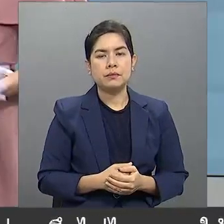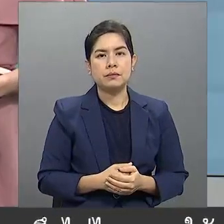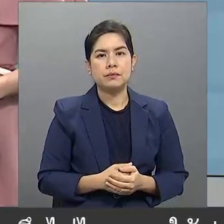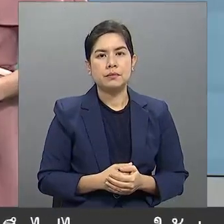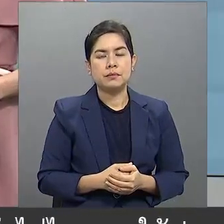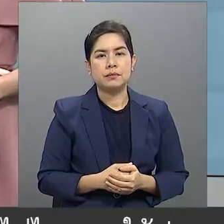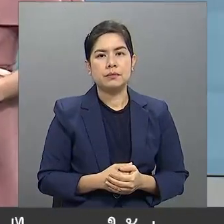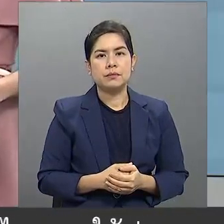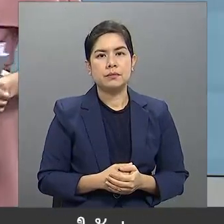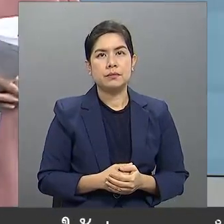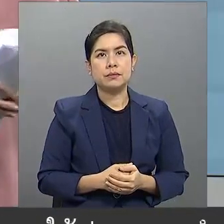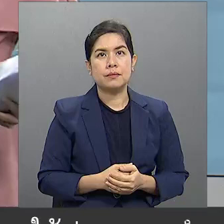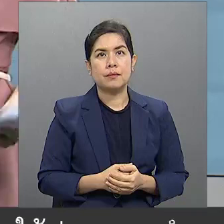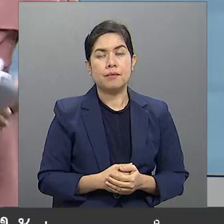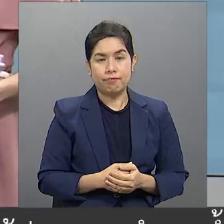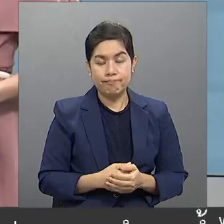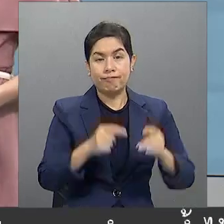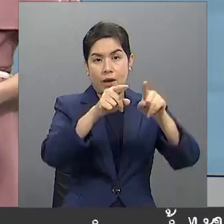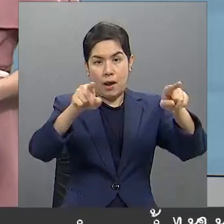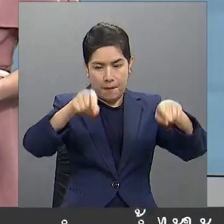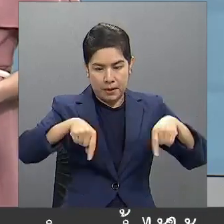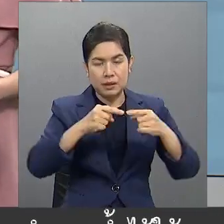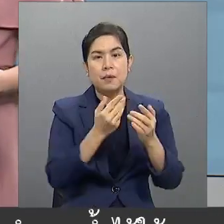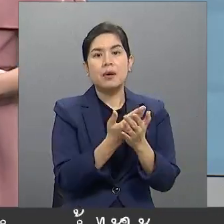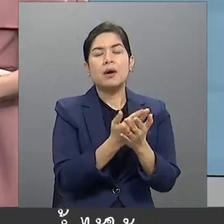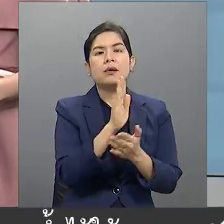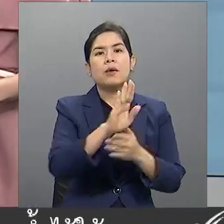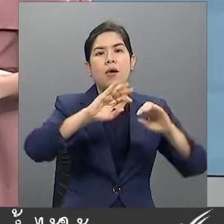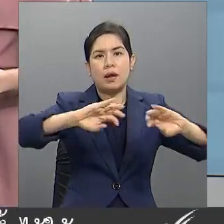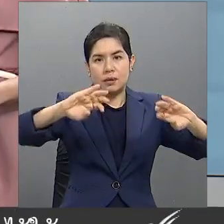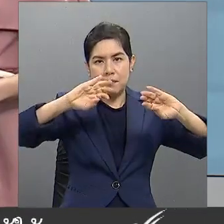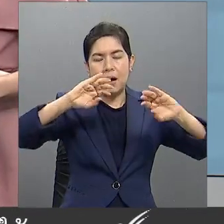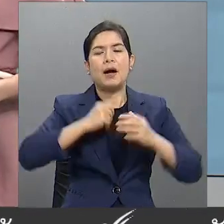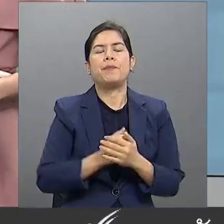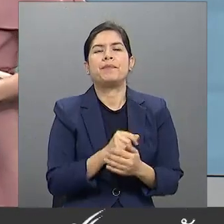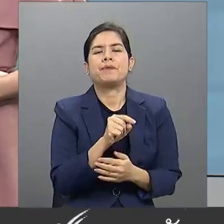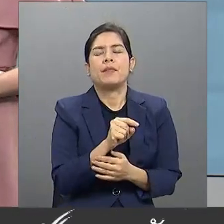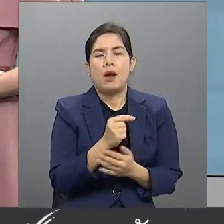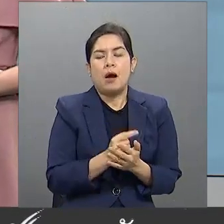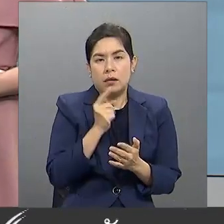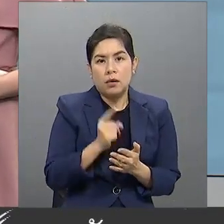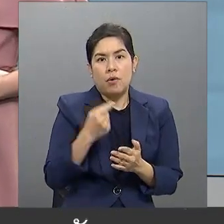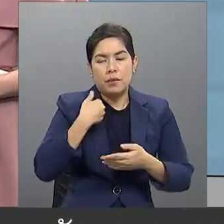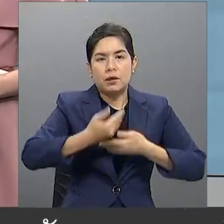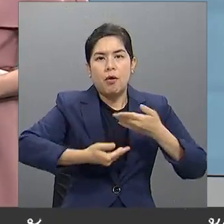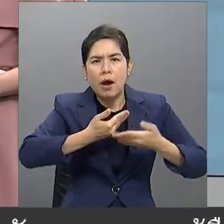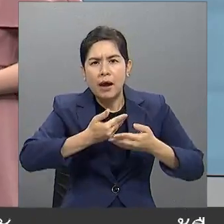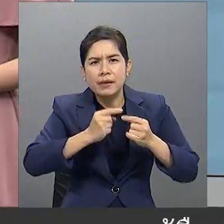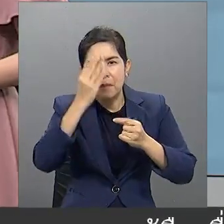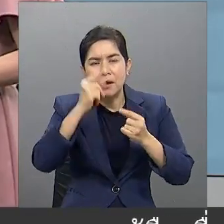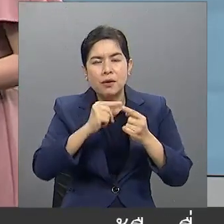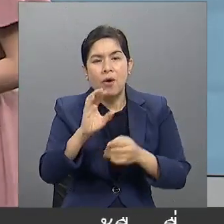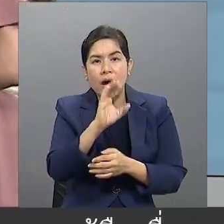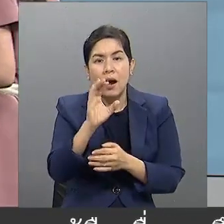แล้วก็รัฐบาลรัฐบาลที่ถือว่าเป็นหุ้นกู้ของรัฐบาลนะคะก็จำเป็นจะต้องออกมาขายเพื่อหาเงินมาดูแลปัญหาของมี19